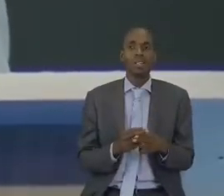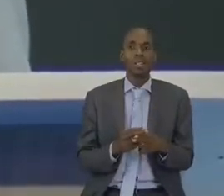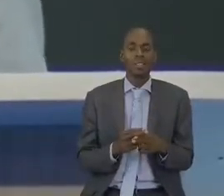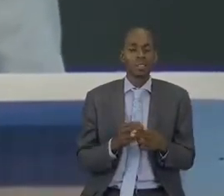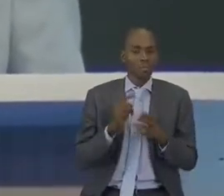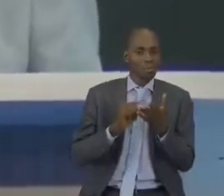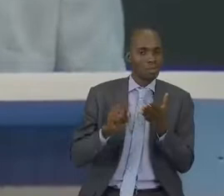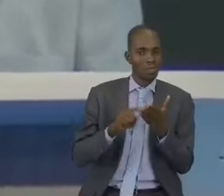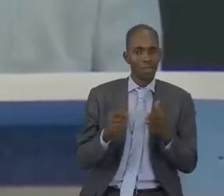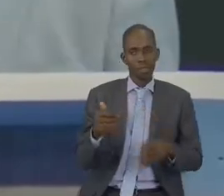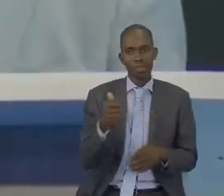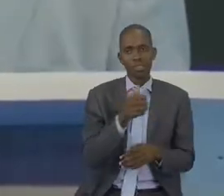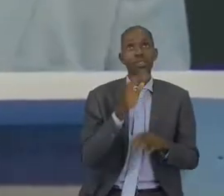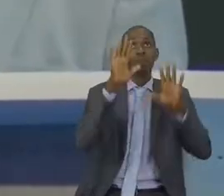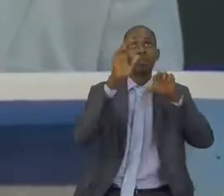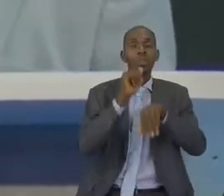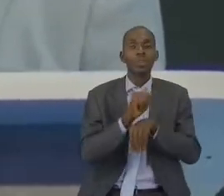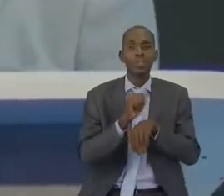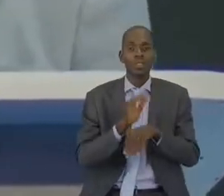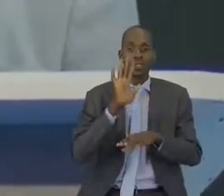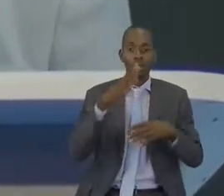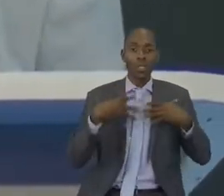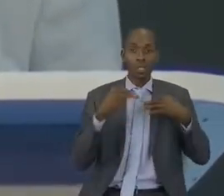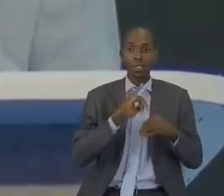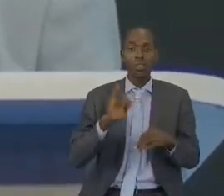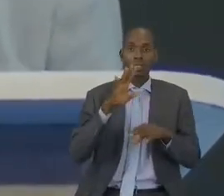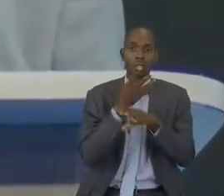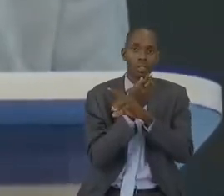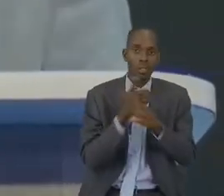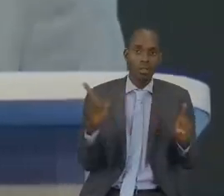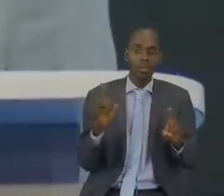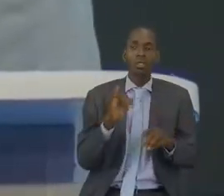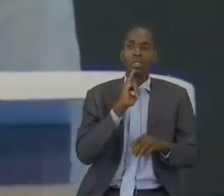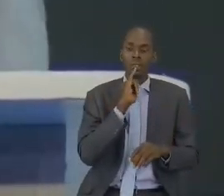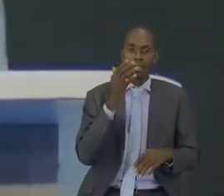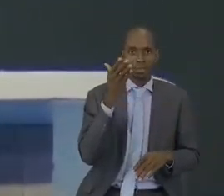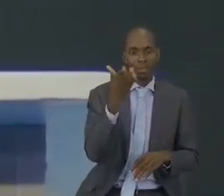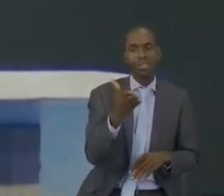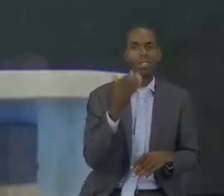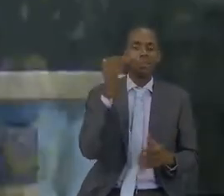Examine-toi. Ton miracle de guérison, de délivrance est déjà là.